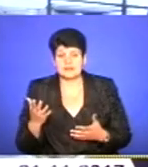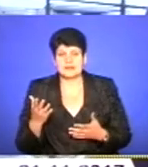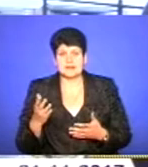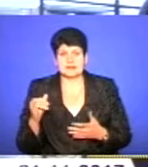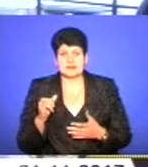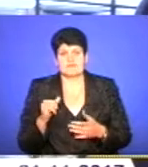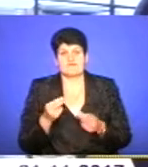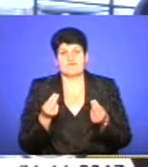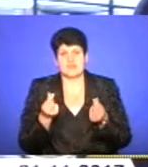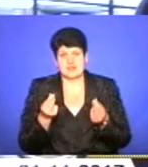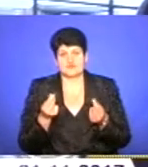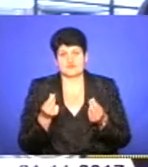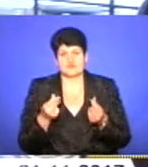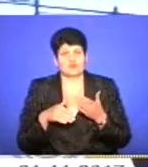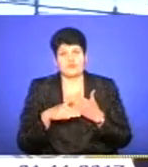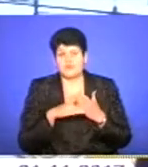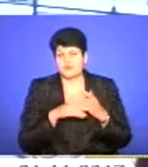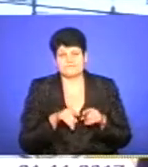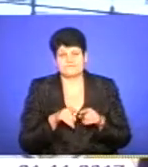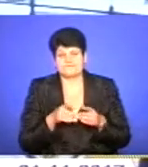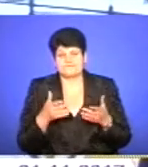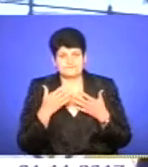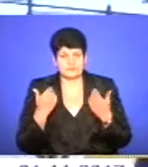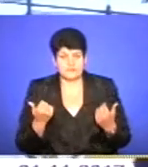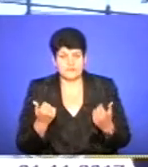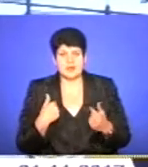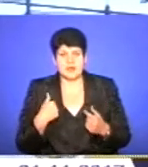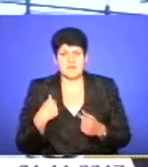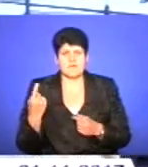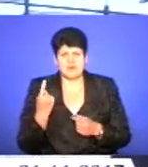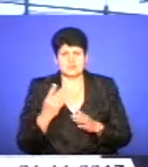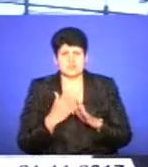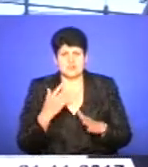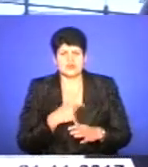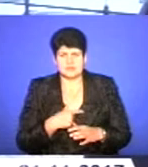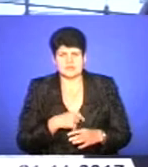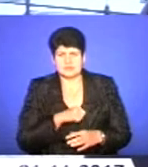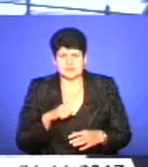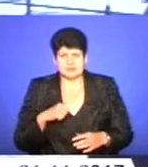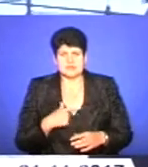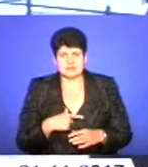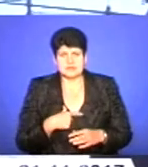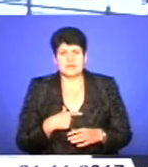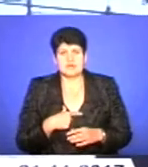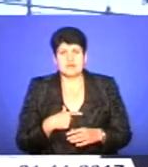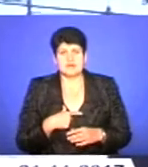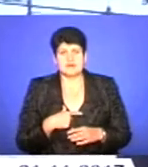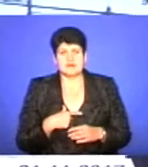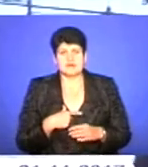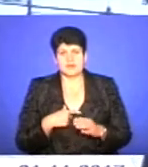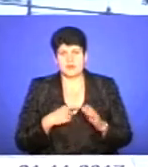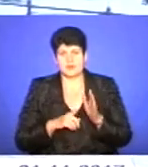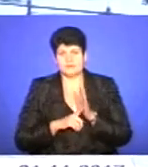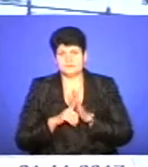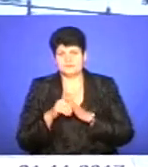в фінансовій допомозі. Я завжди покладаюся в першу чергу на себе саму, тому, в принципі, від самого народження